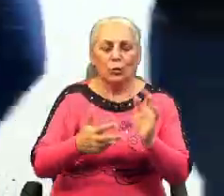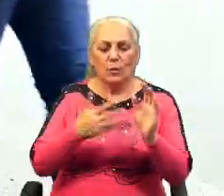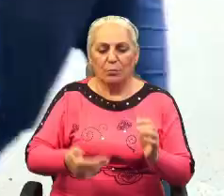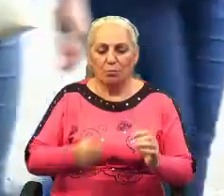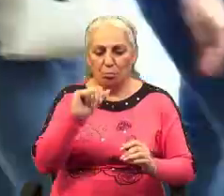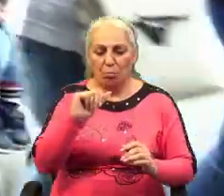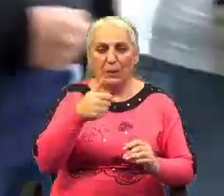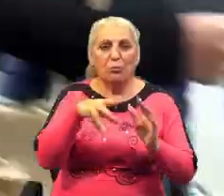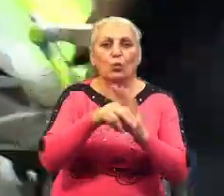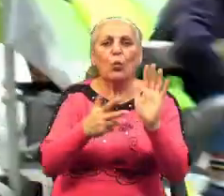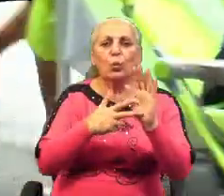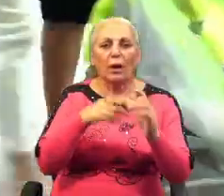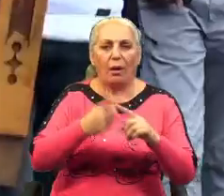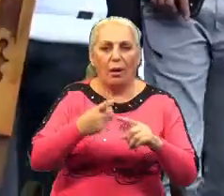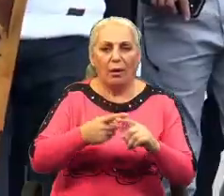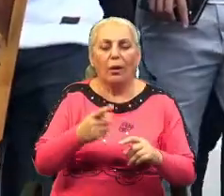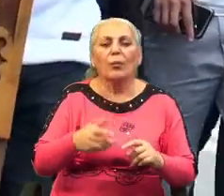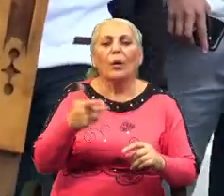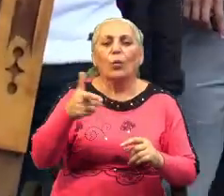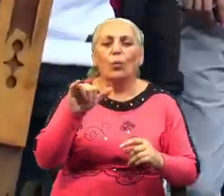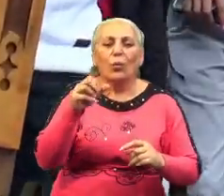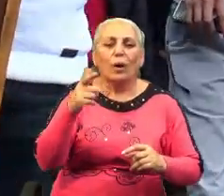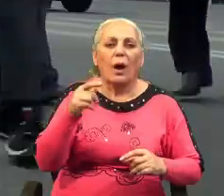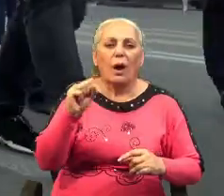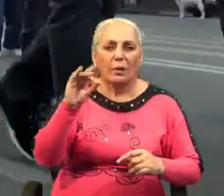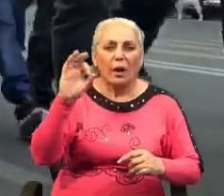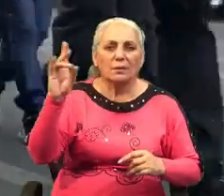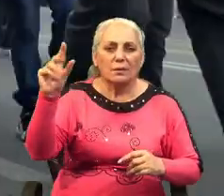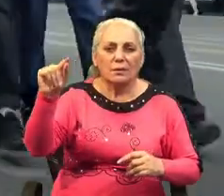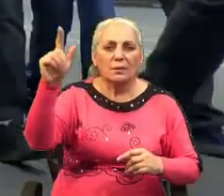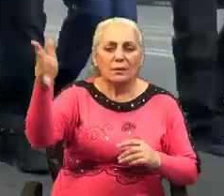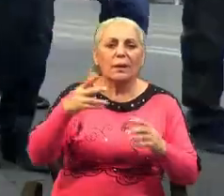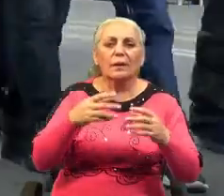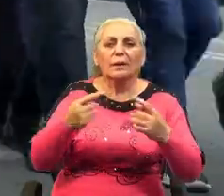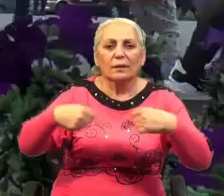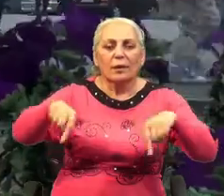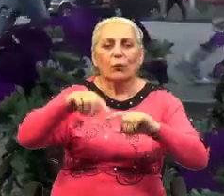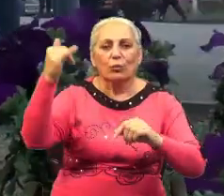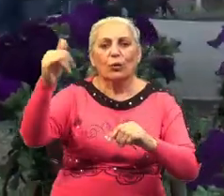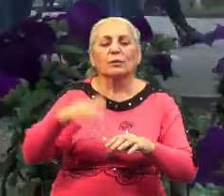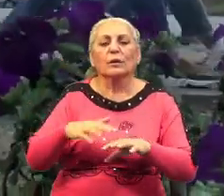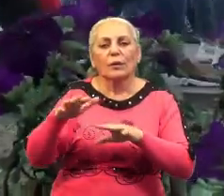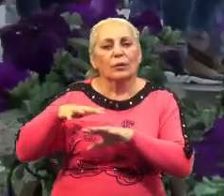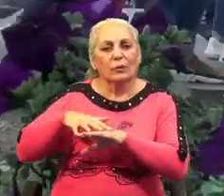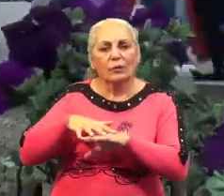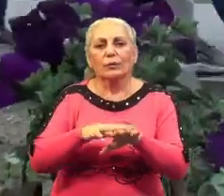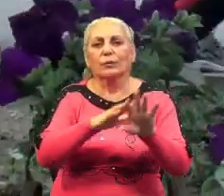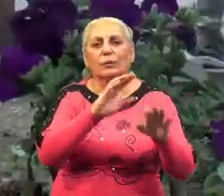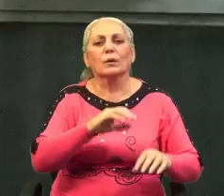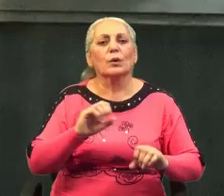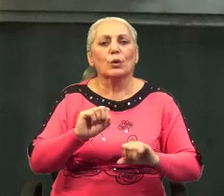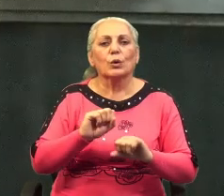8-րդ անգամ։ Ուգարաստեմի հովիվների առաջնորդությամբ վանաձորցիները հայքի հրապարակից շարժվում են դեպի Սուրբ Գրիգոր Նարեկացի